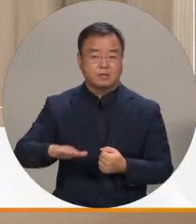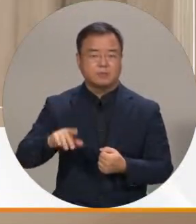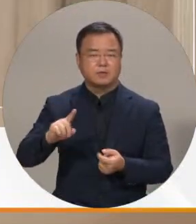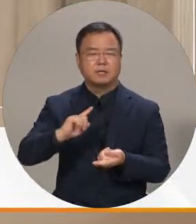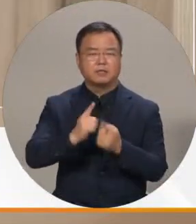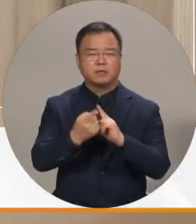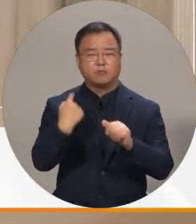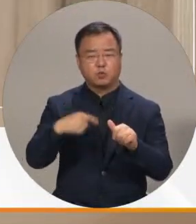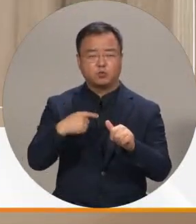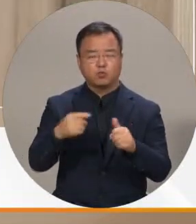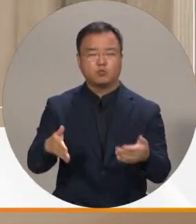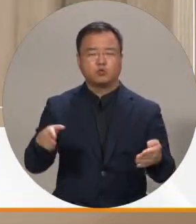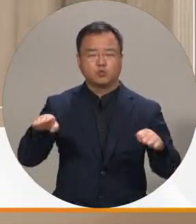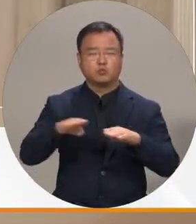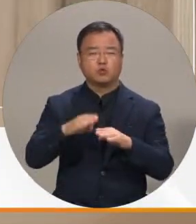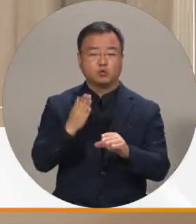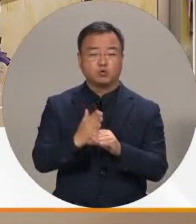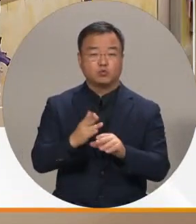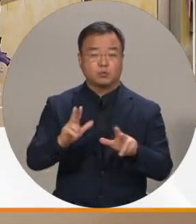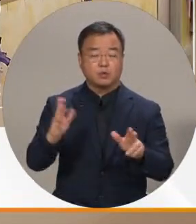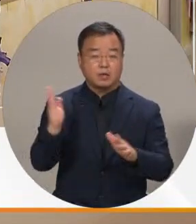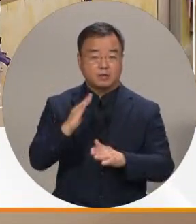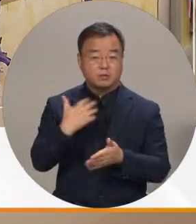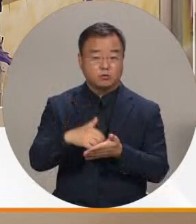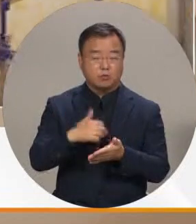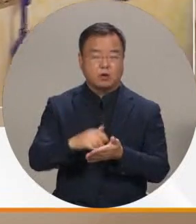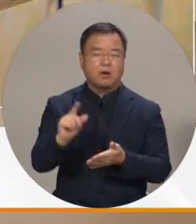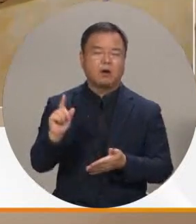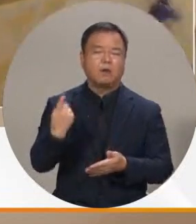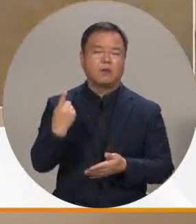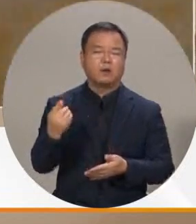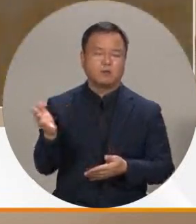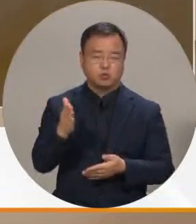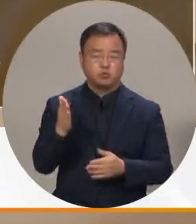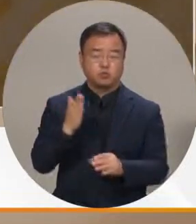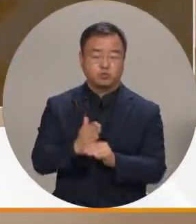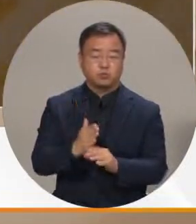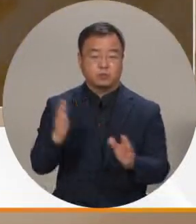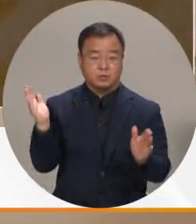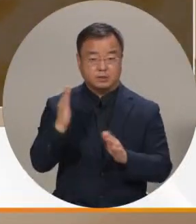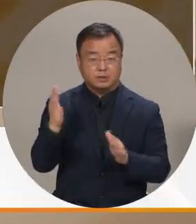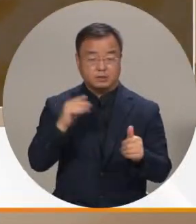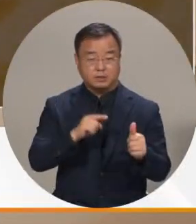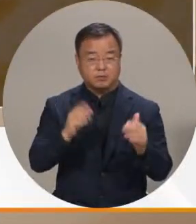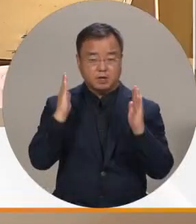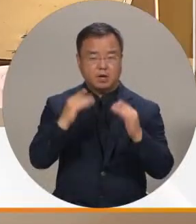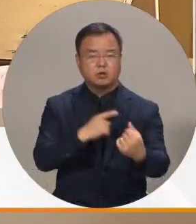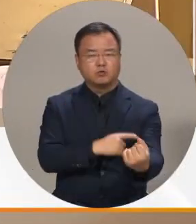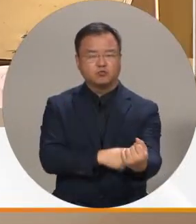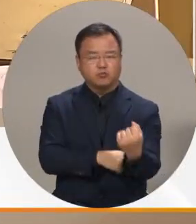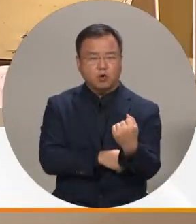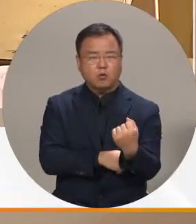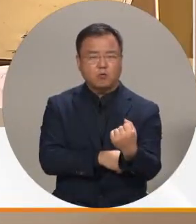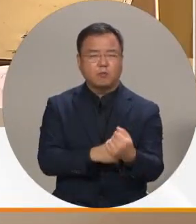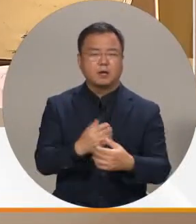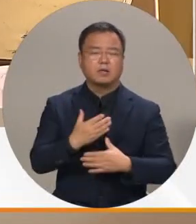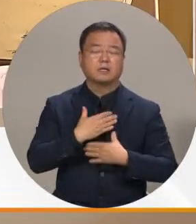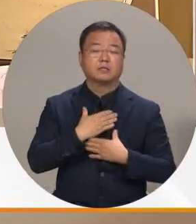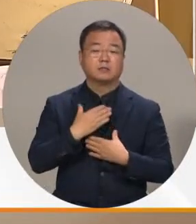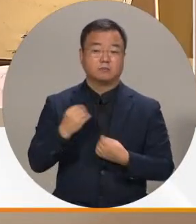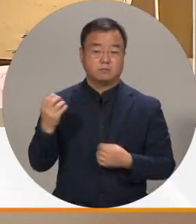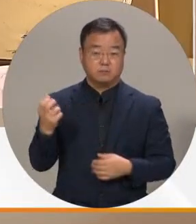대항 교육기관에서는 현재 100여명의 학생들이 공부를 하고 있습니다 그래서 그 학생들의 학습권을 어떻게 안정적으로